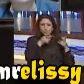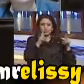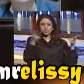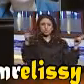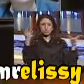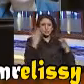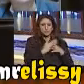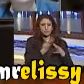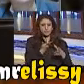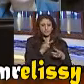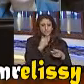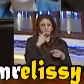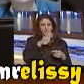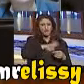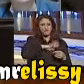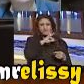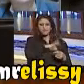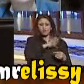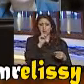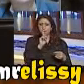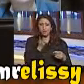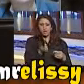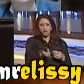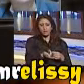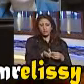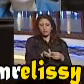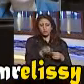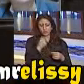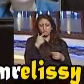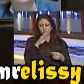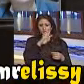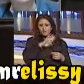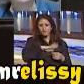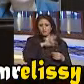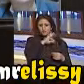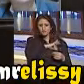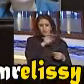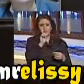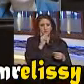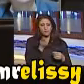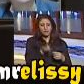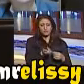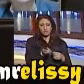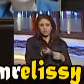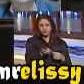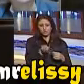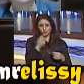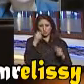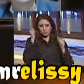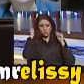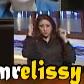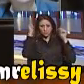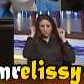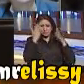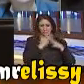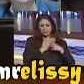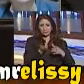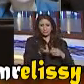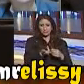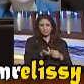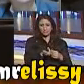الإسلامي أو لجبهة الإنقاذ حتى للواحد يعني محسوب عليها أو يعتبر عضو من أعضائها.